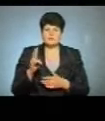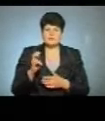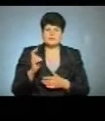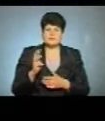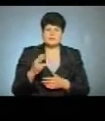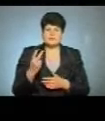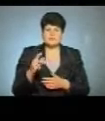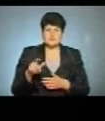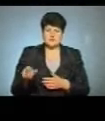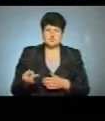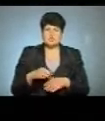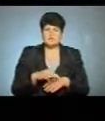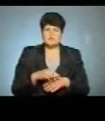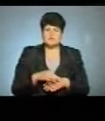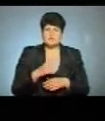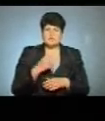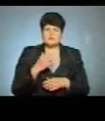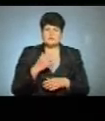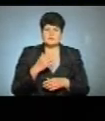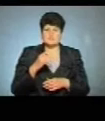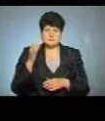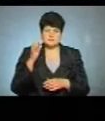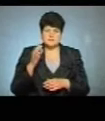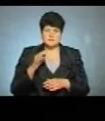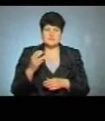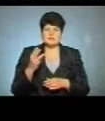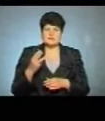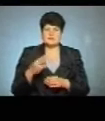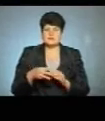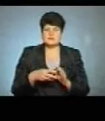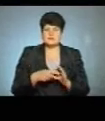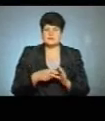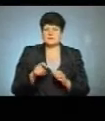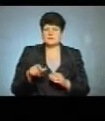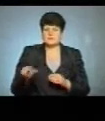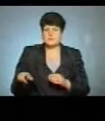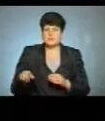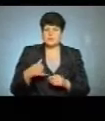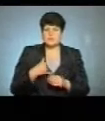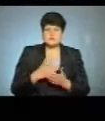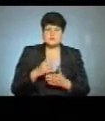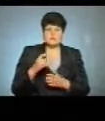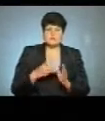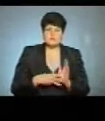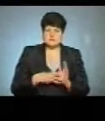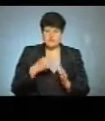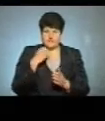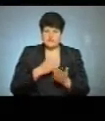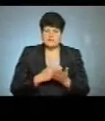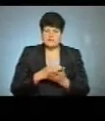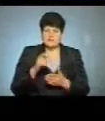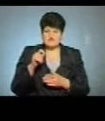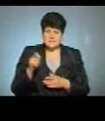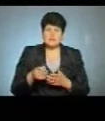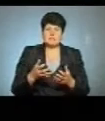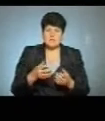особи і жертви нацистських переслідувань – 37 осіб. У нас є 180 ветеранів війни, які безпосередньо брали